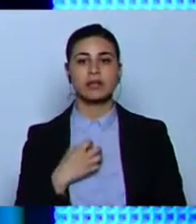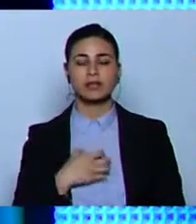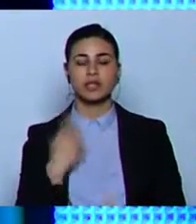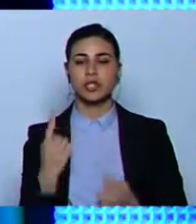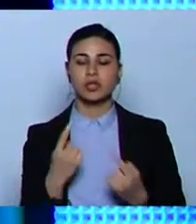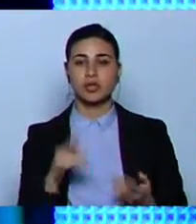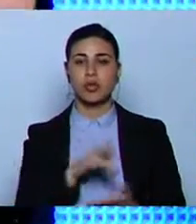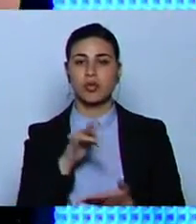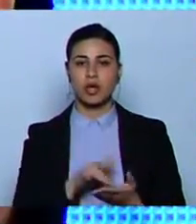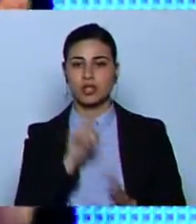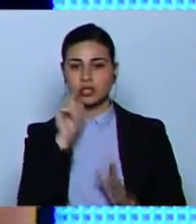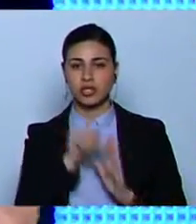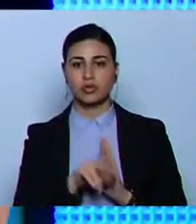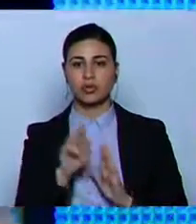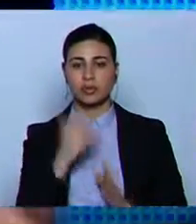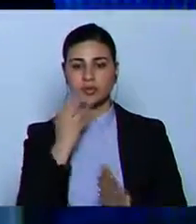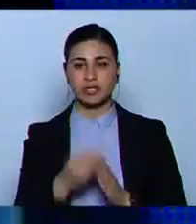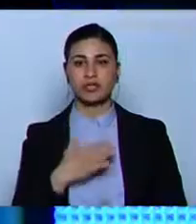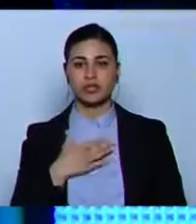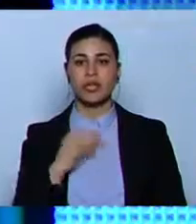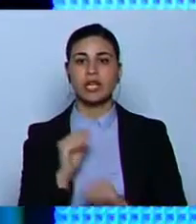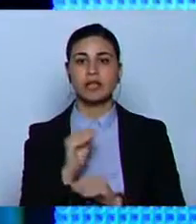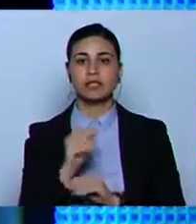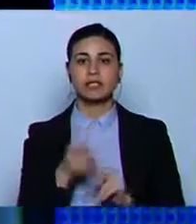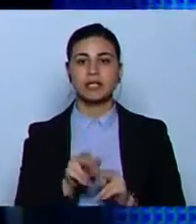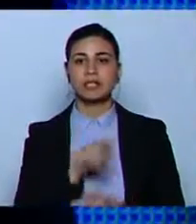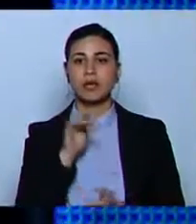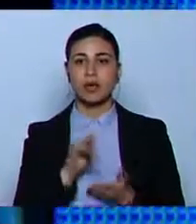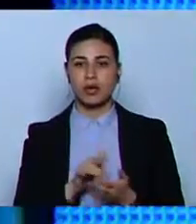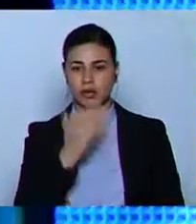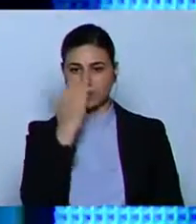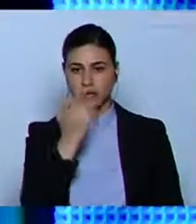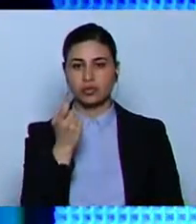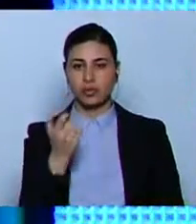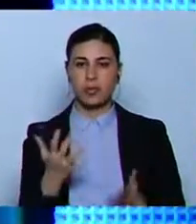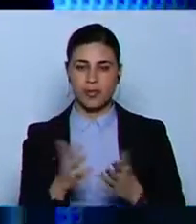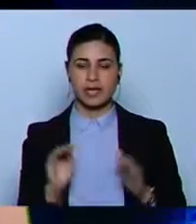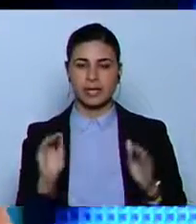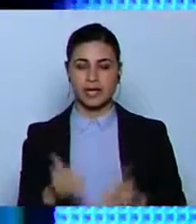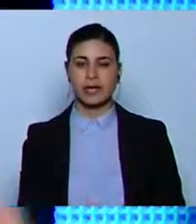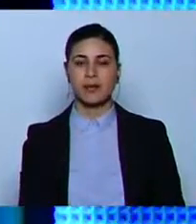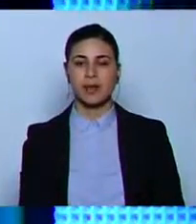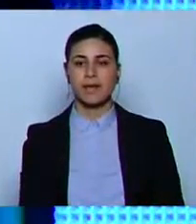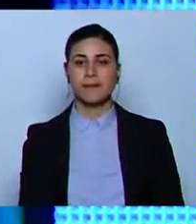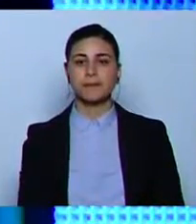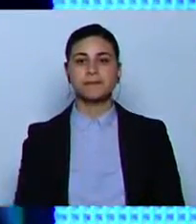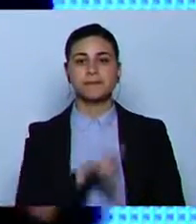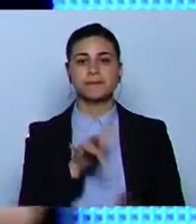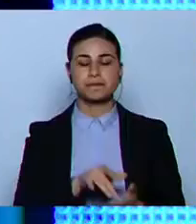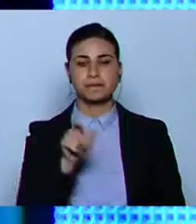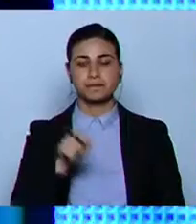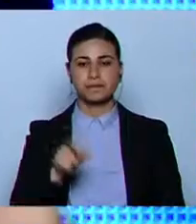თითოეული მოქალაქის ჩართულობას. ამაში და ჩვენ გავზარდეთ ეს სამოქალაქო საზოგადოება მეტნაკლებად. სამოქალაქო საზოგადოება მიეჩვია იმას,